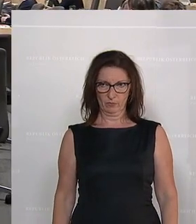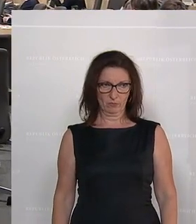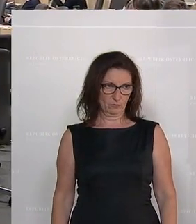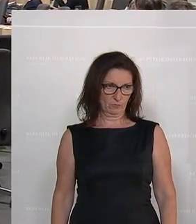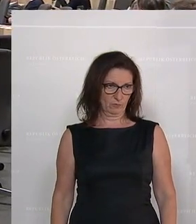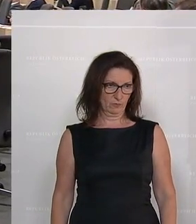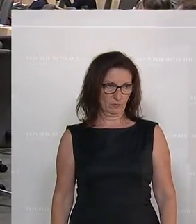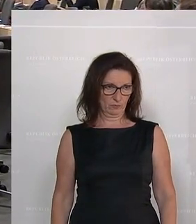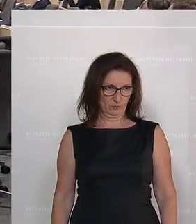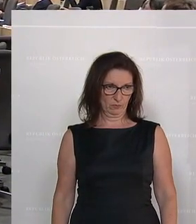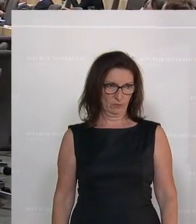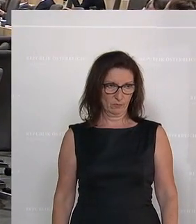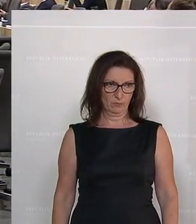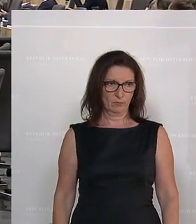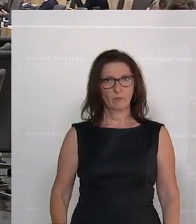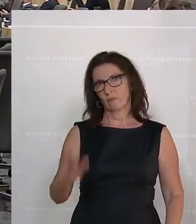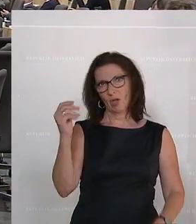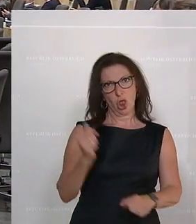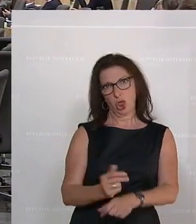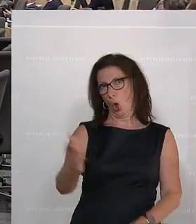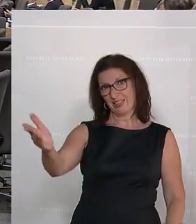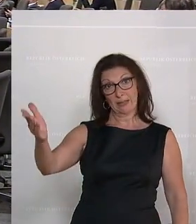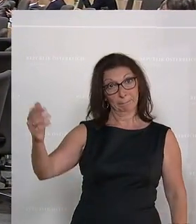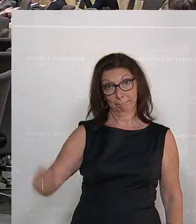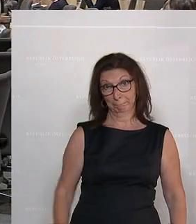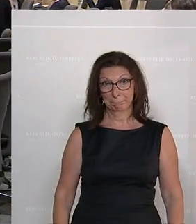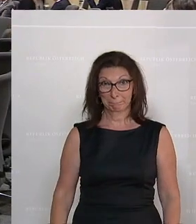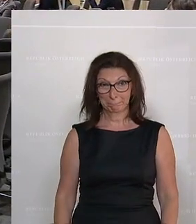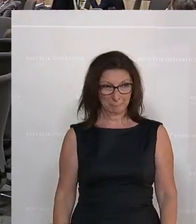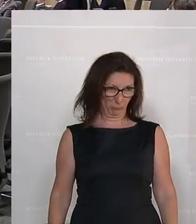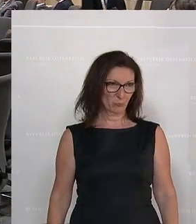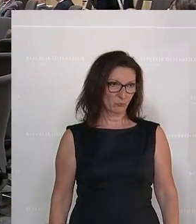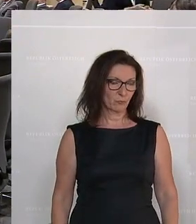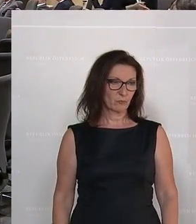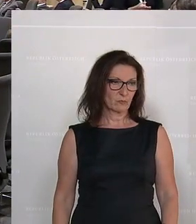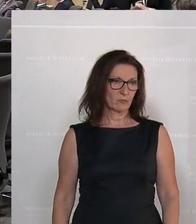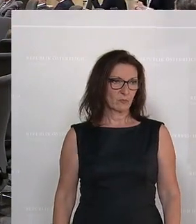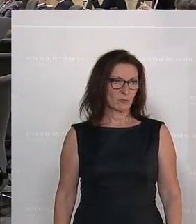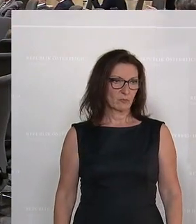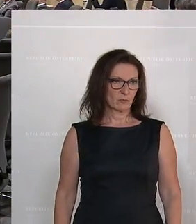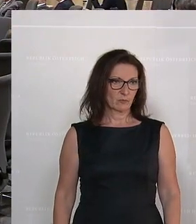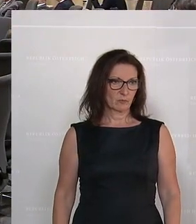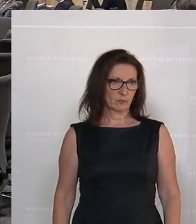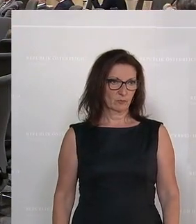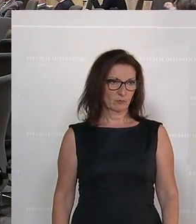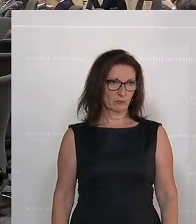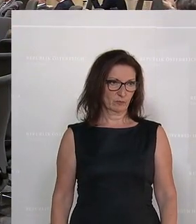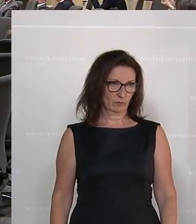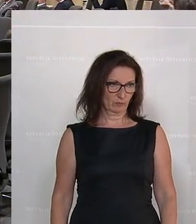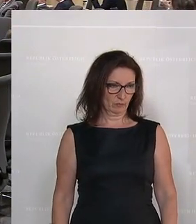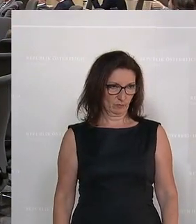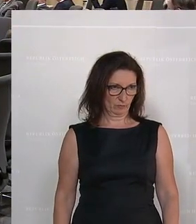nie geht du bist deutschland rang bitteschön also wort ist doch nikolaus berlakovich von der evb